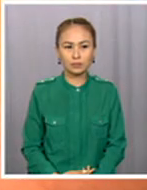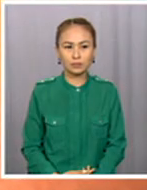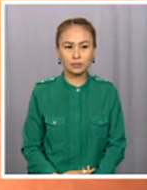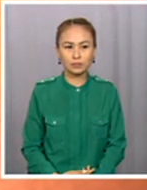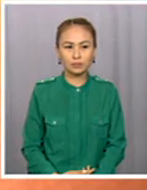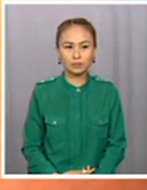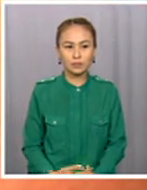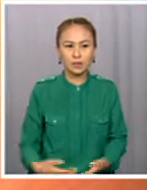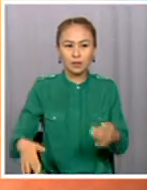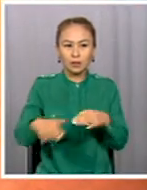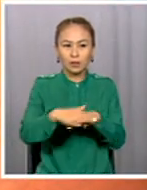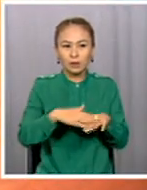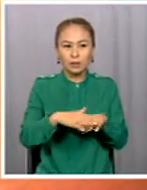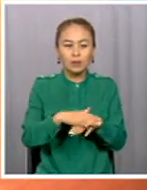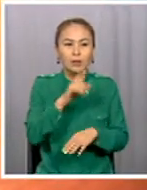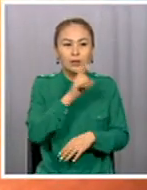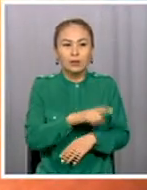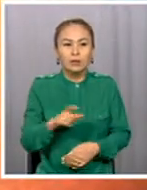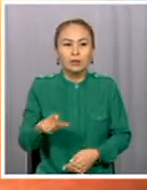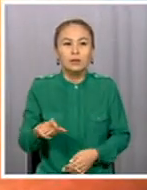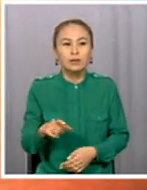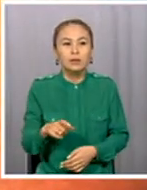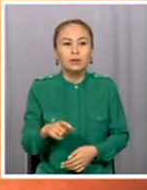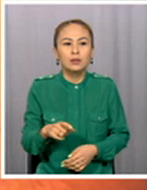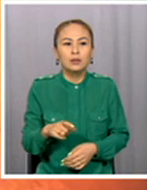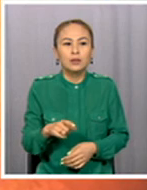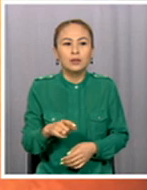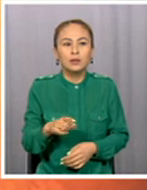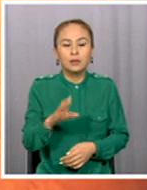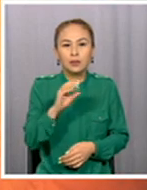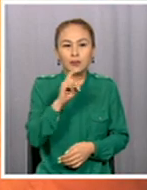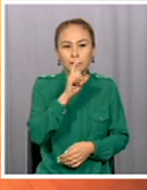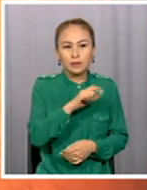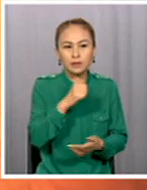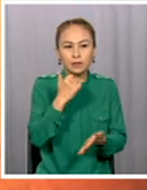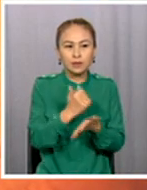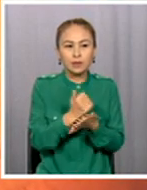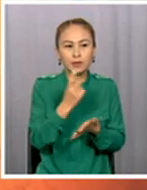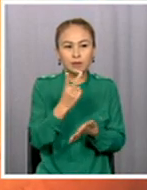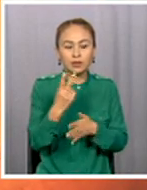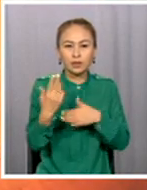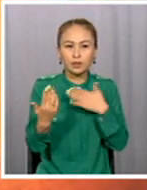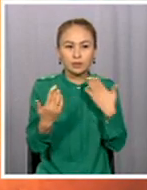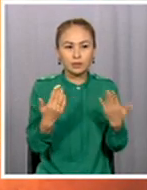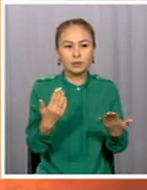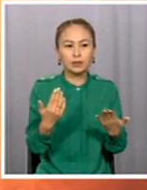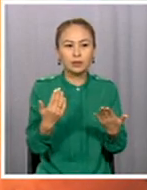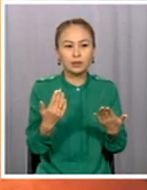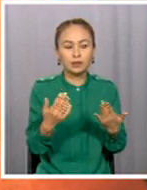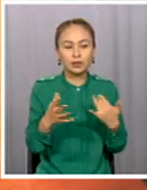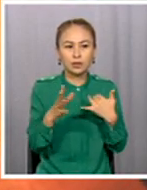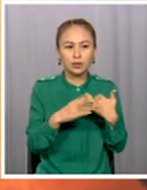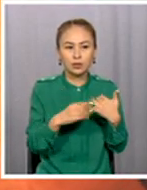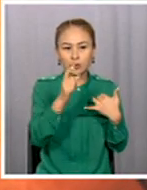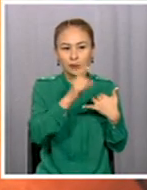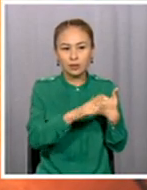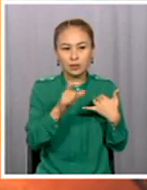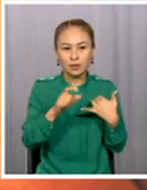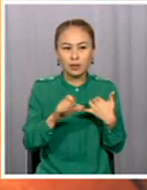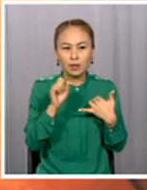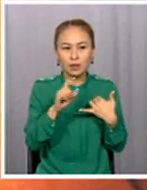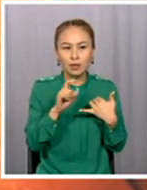Төбедегі кісі 4 жағын, етектегі кісі 2 жағын, жердегі кісі алдын